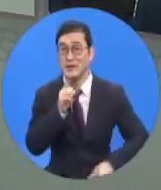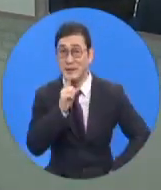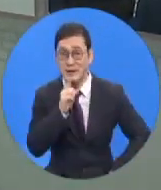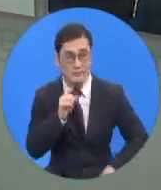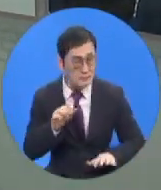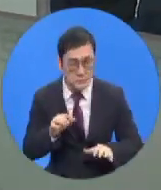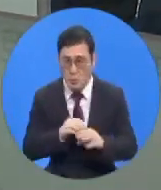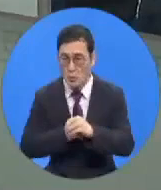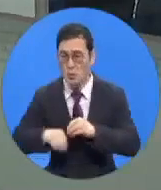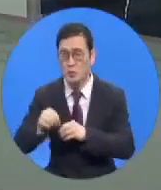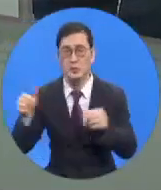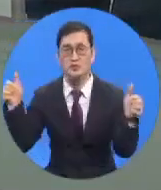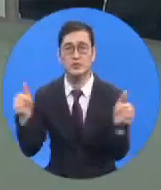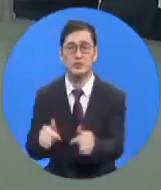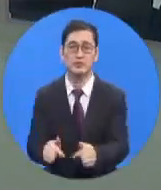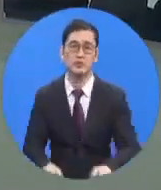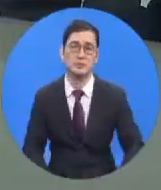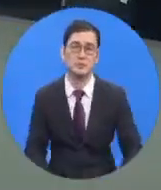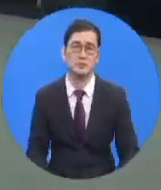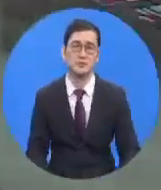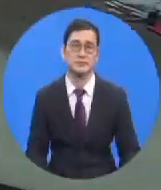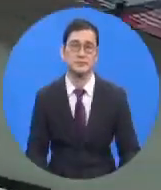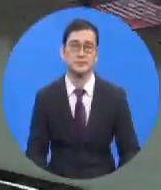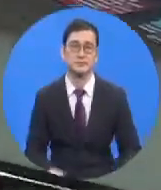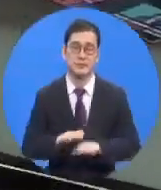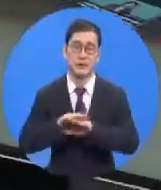싶습니다. 다음은 한국일보입니다.